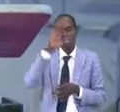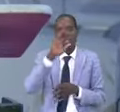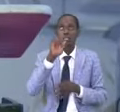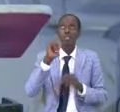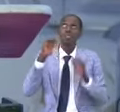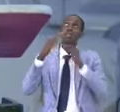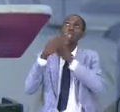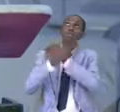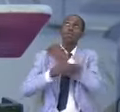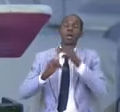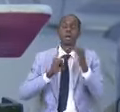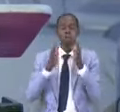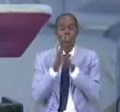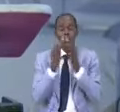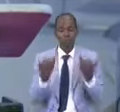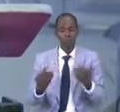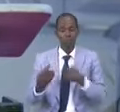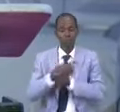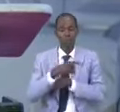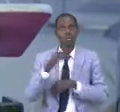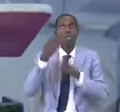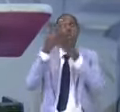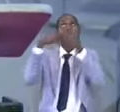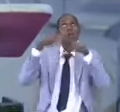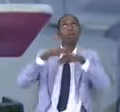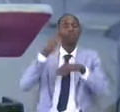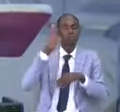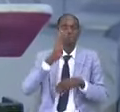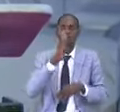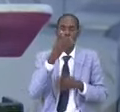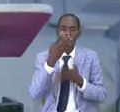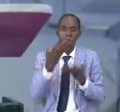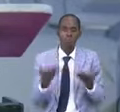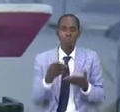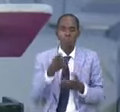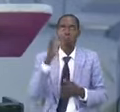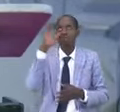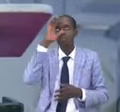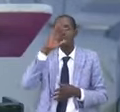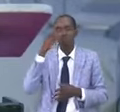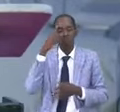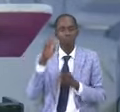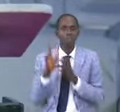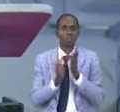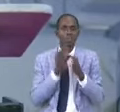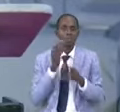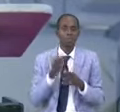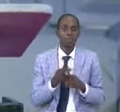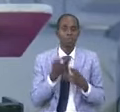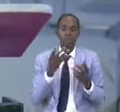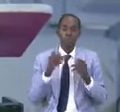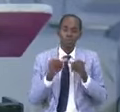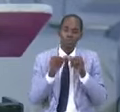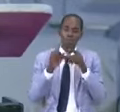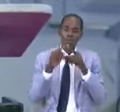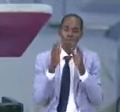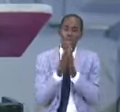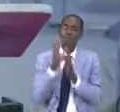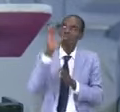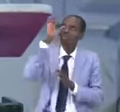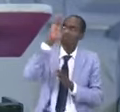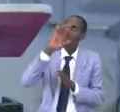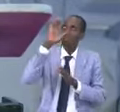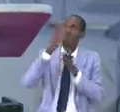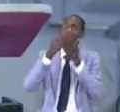recherche il cherche une patrie je lève le matin pour prier il cherche le ciel tu veux dormir dans la nuit cherche